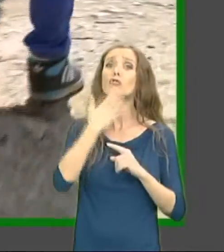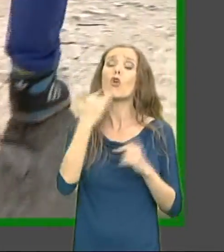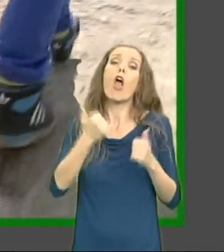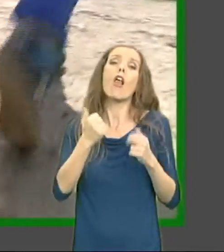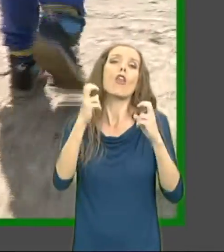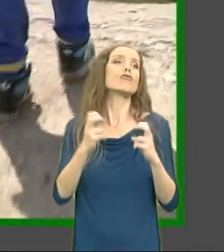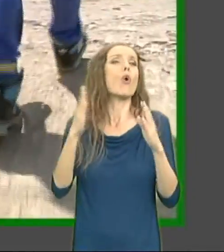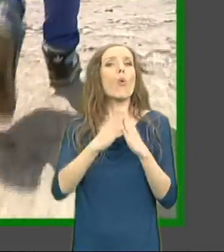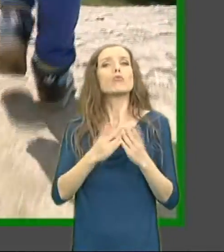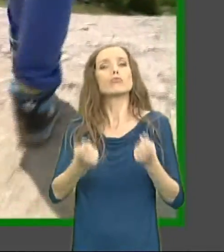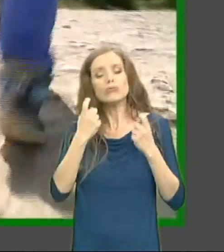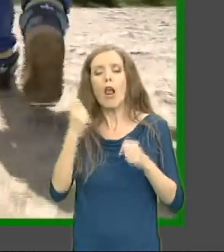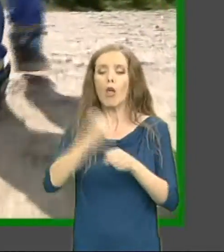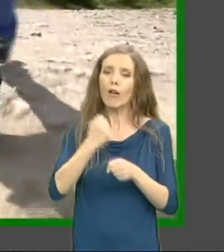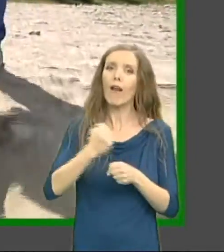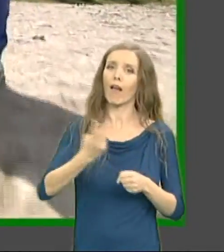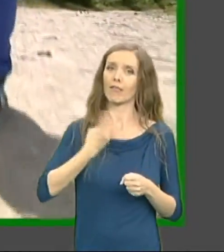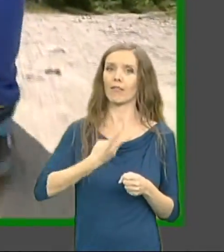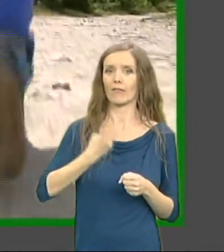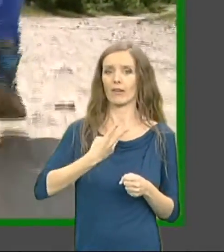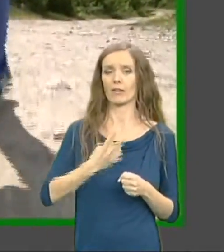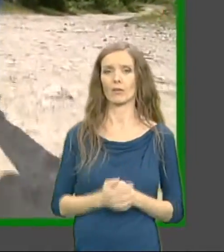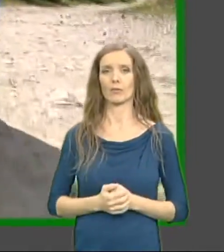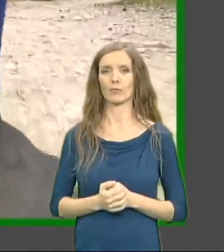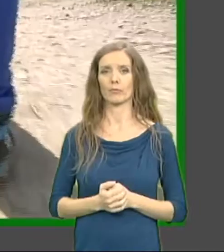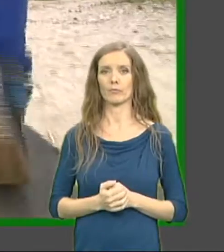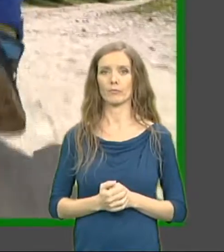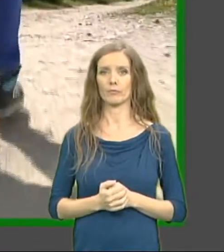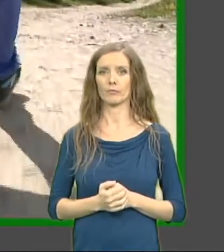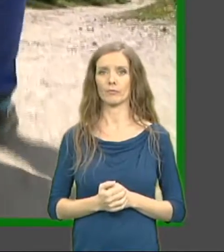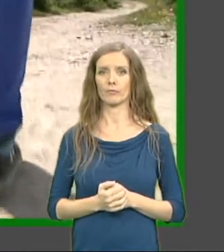na svojoj očevini gde predano i vredno rade.